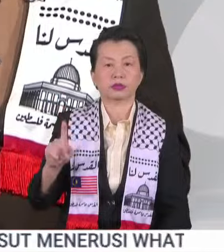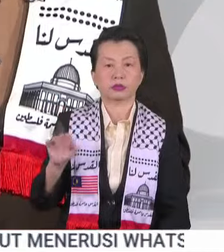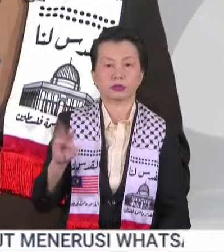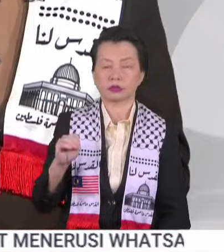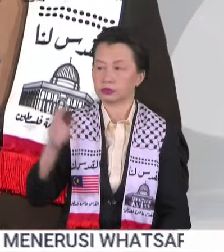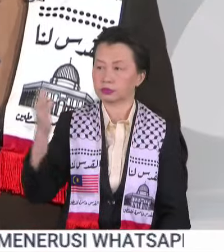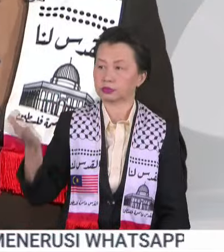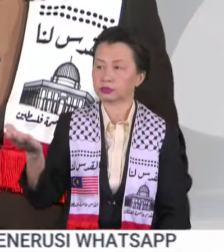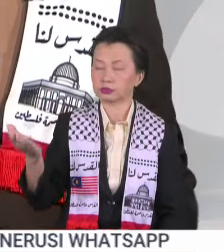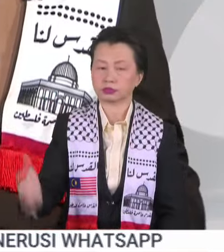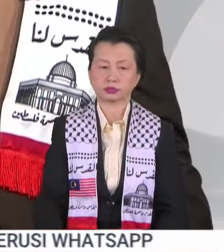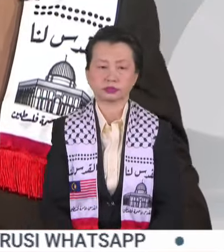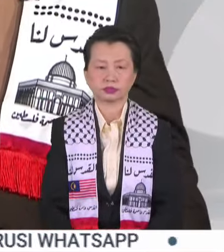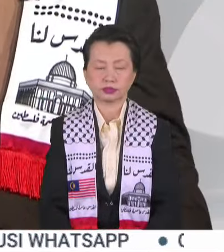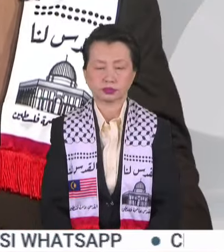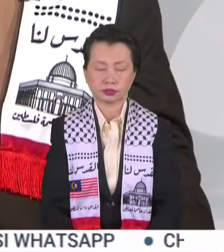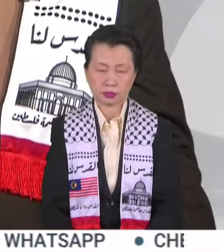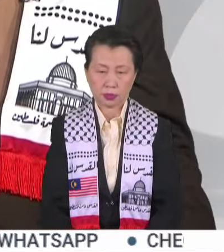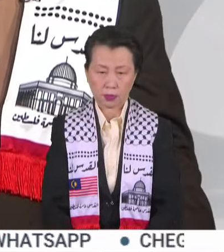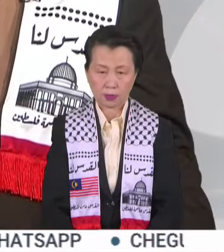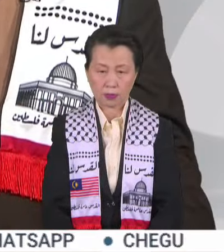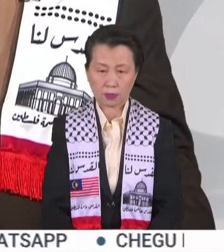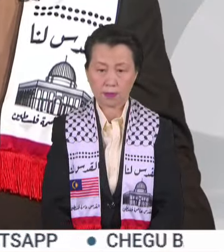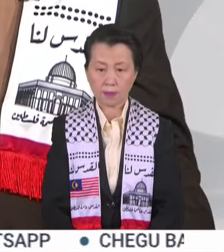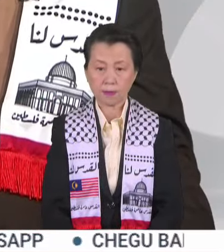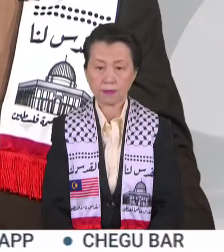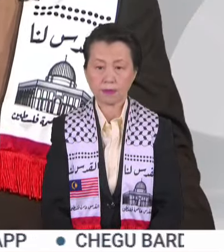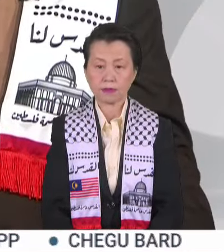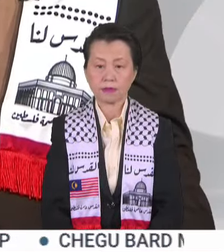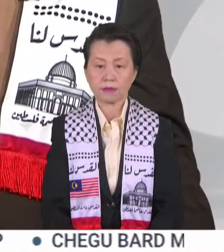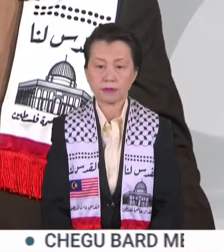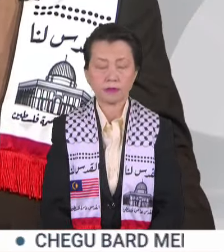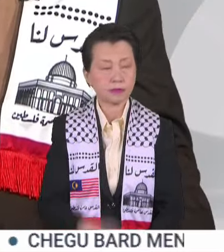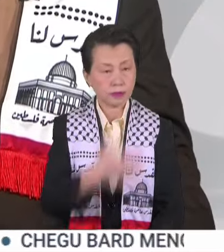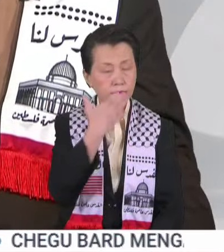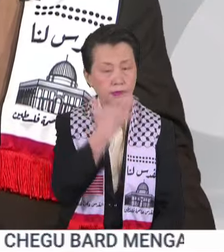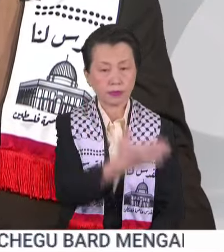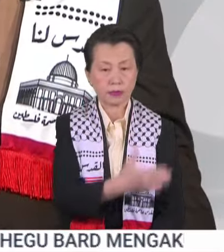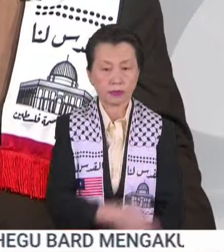perkongsian berita selanjutnya. Sahi, silakan. Baik, Buma, terima kasih.